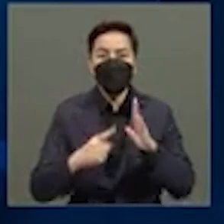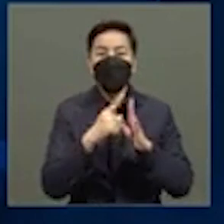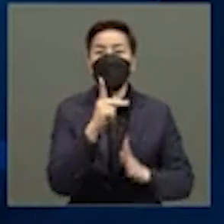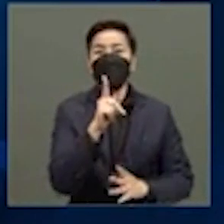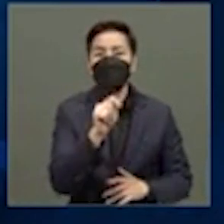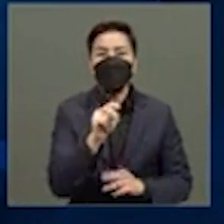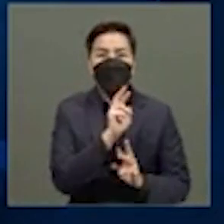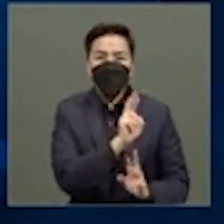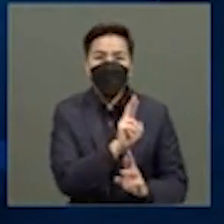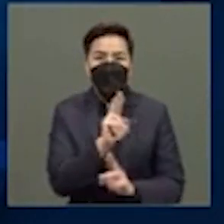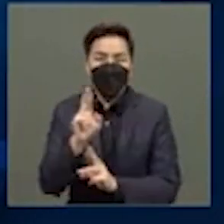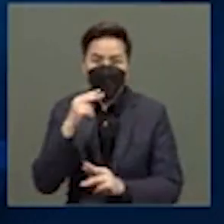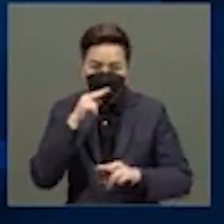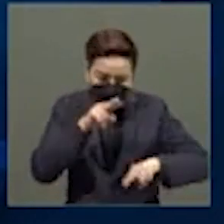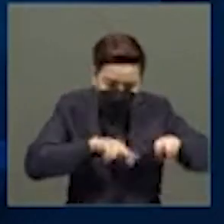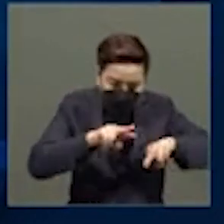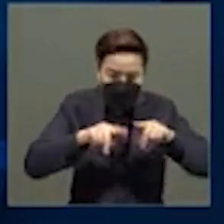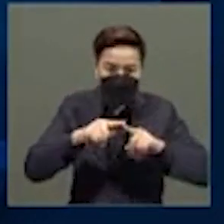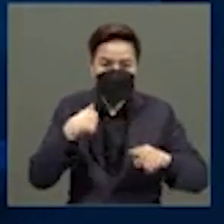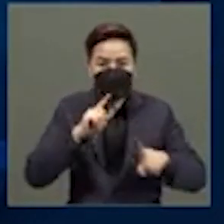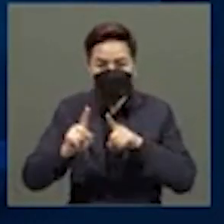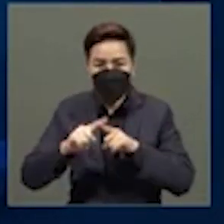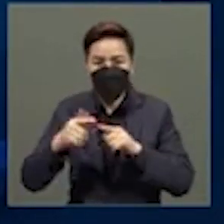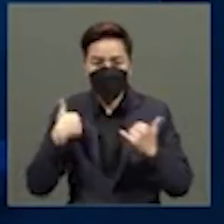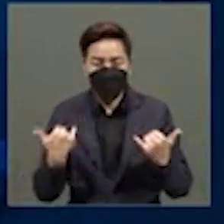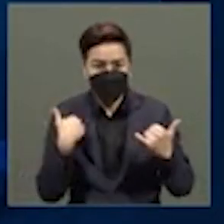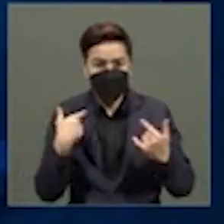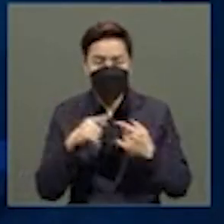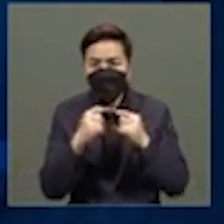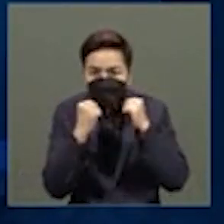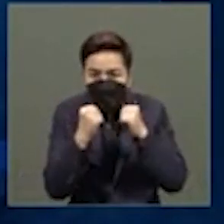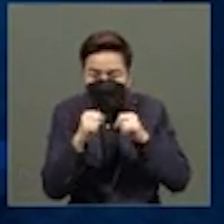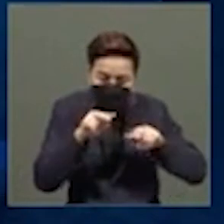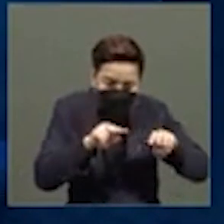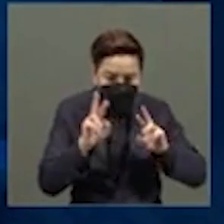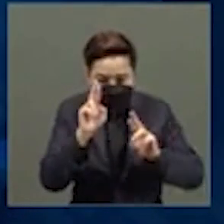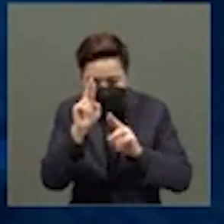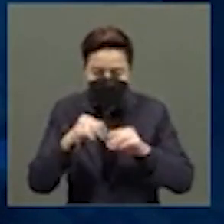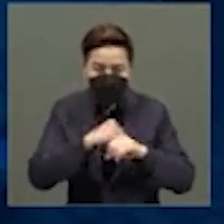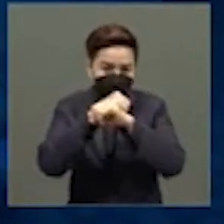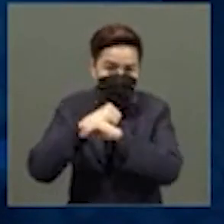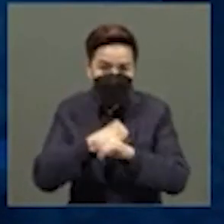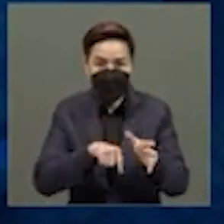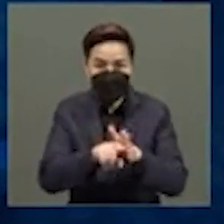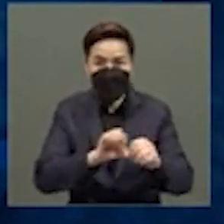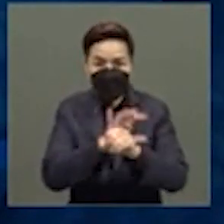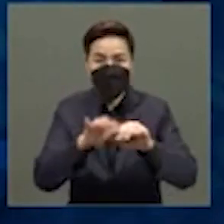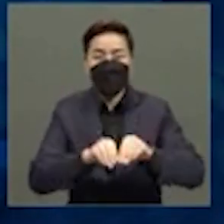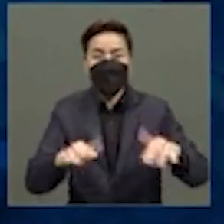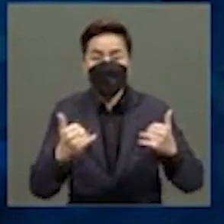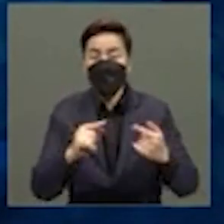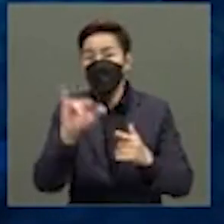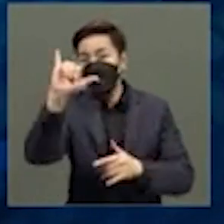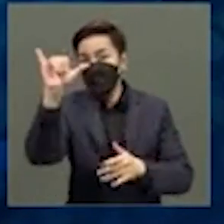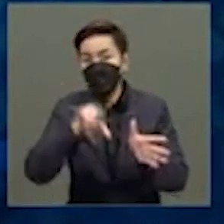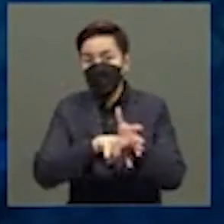เฝ้าระวังตรวจคัดกรองเชิงรุกแล้วก็มีการที่พยายามที่จะเฝ้าระวังป้องกันควบคุมโรคเขตที่ยังไม่มี